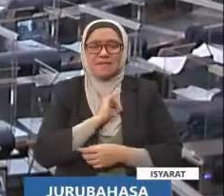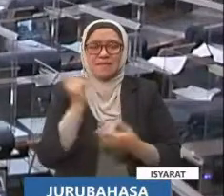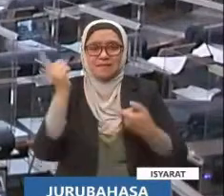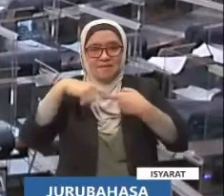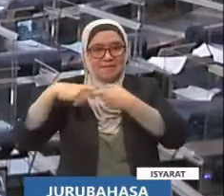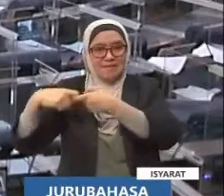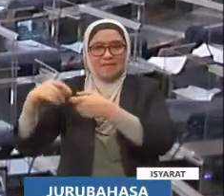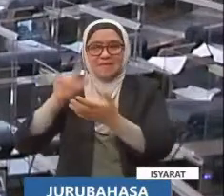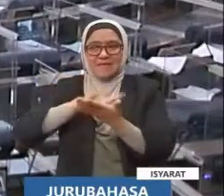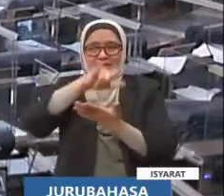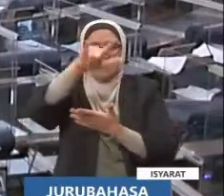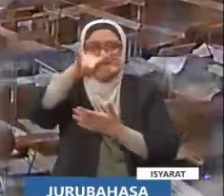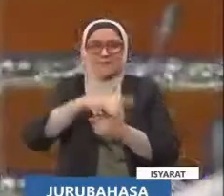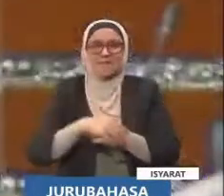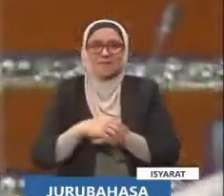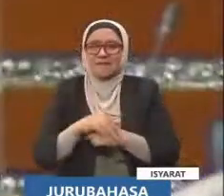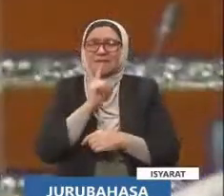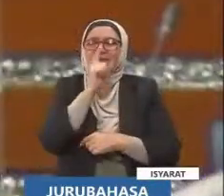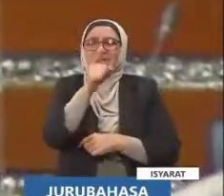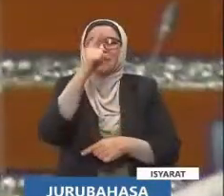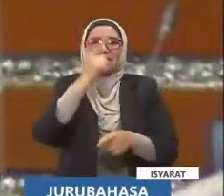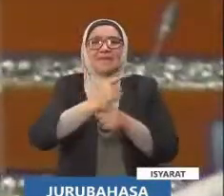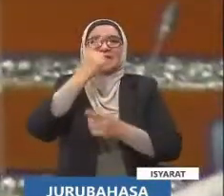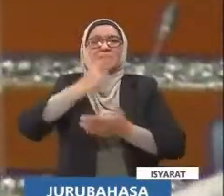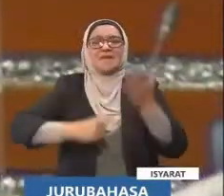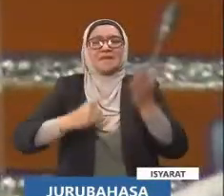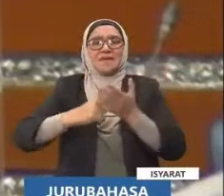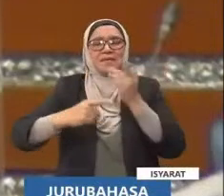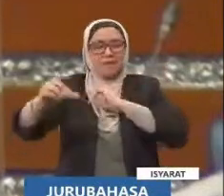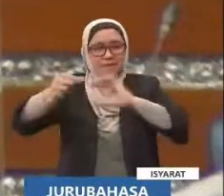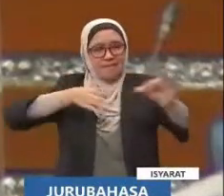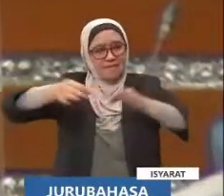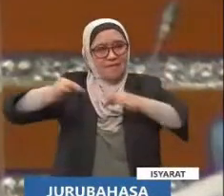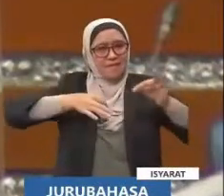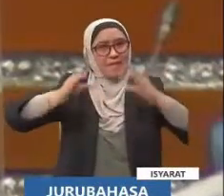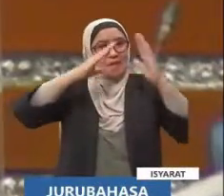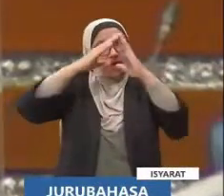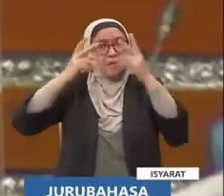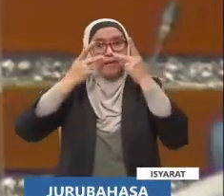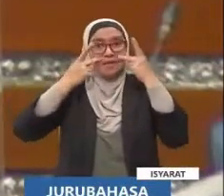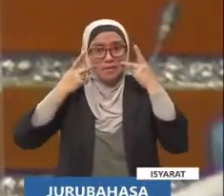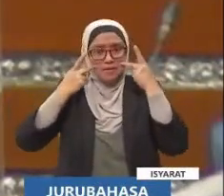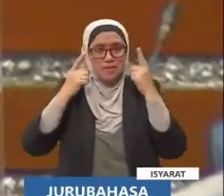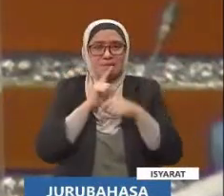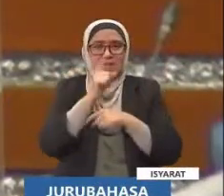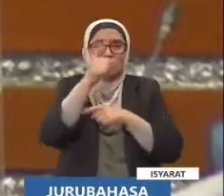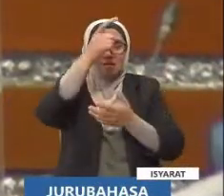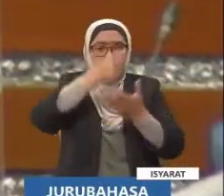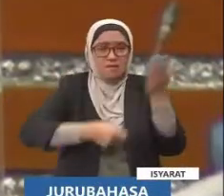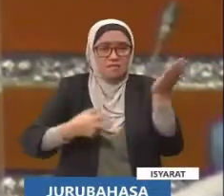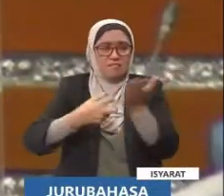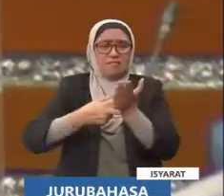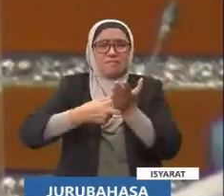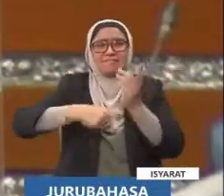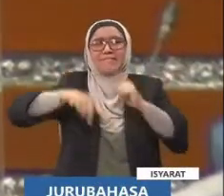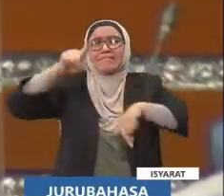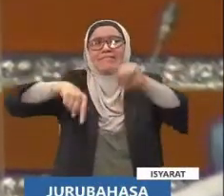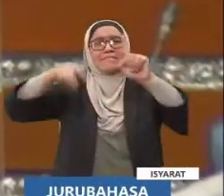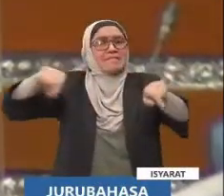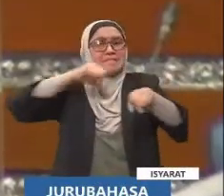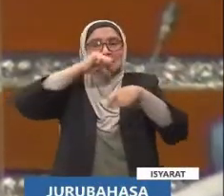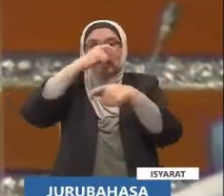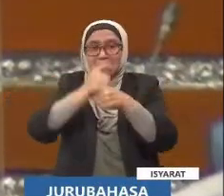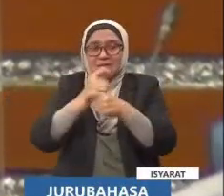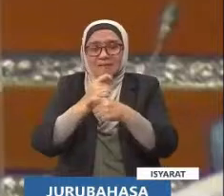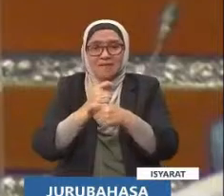berkenaan dengan penerbangan Memang betul apa yang dikatakan oleh benar kucing harga tiket penerbangan tidak menentu